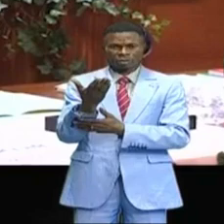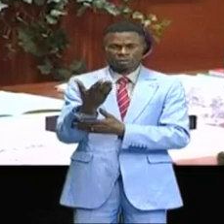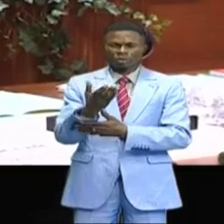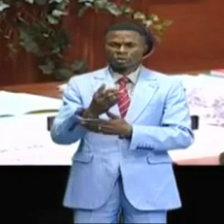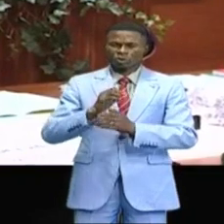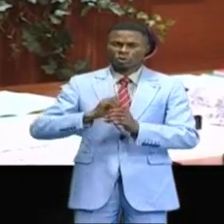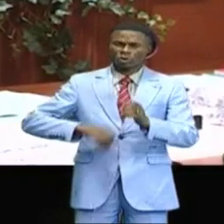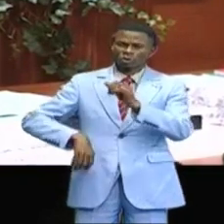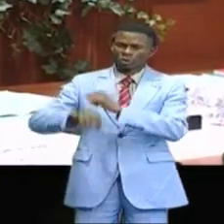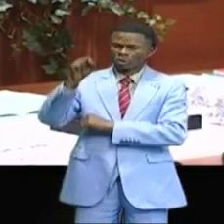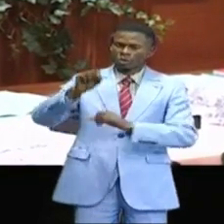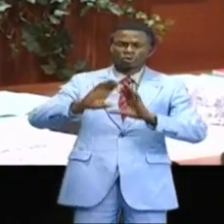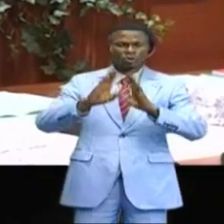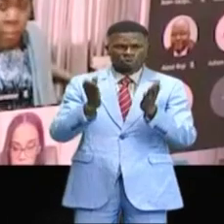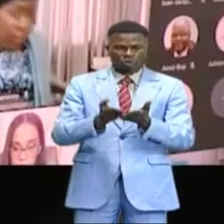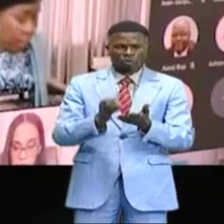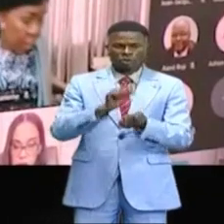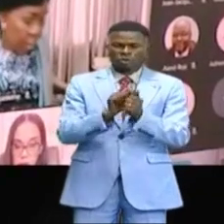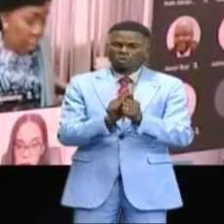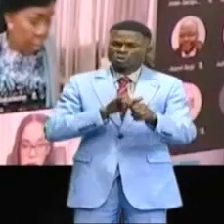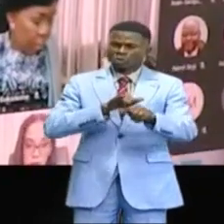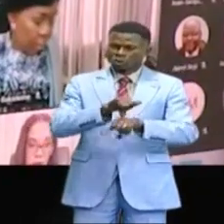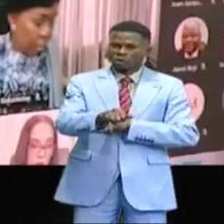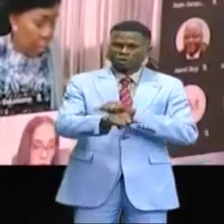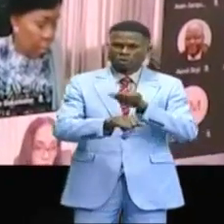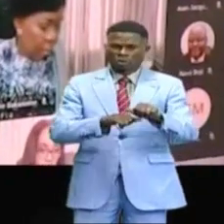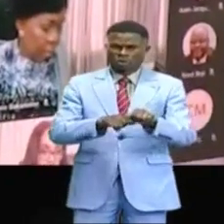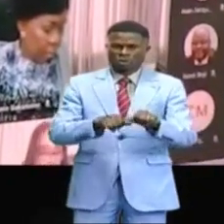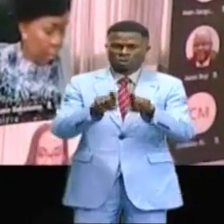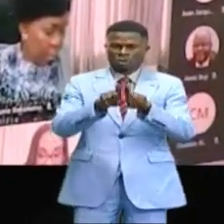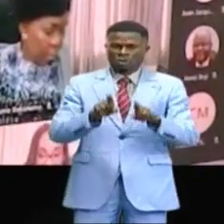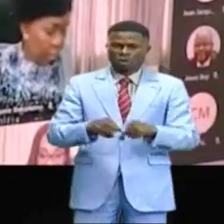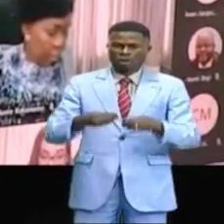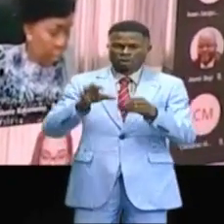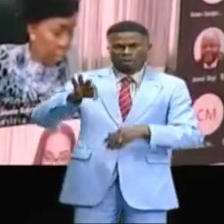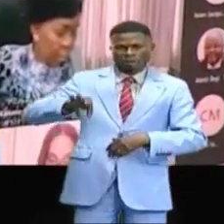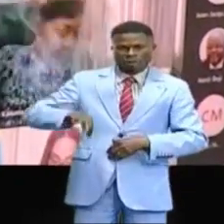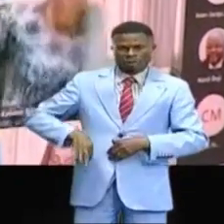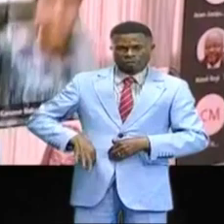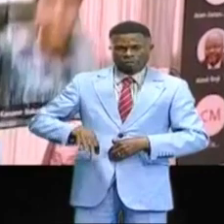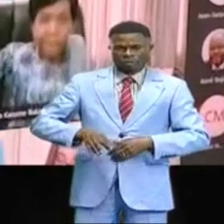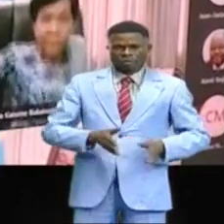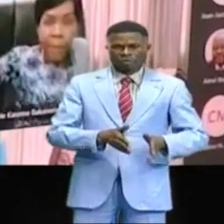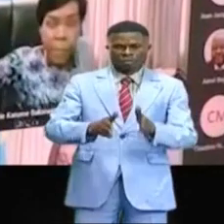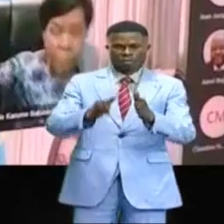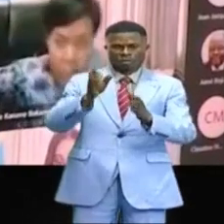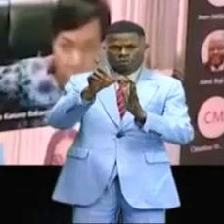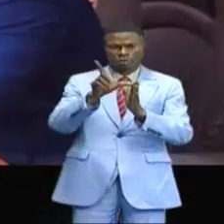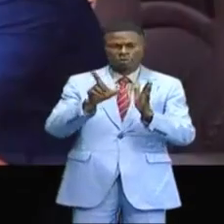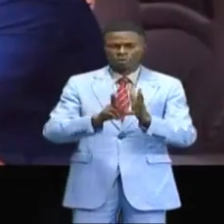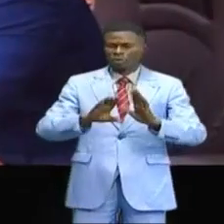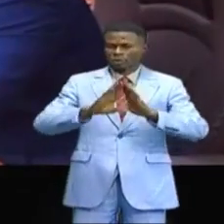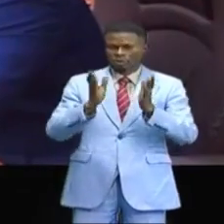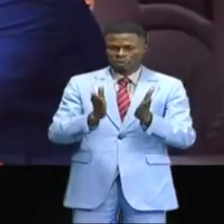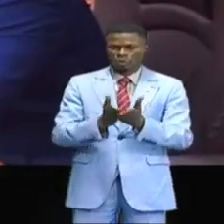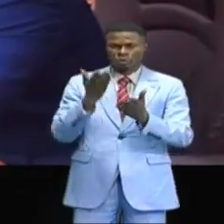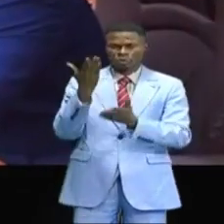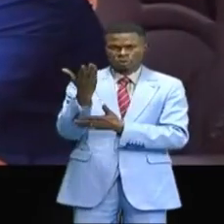résister à toute forme de manipulation et à privilégier les voies légales pour toute